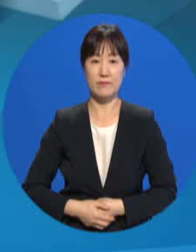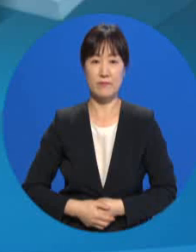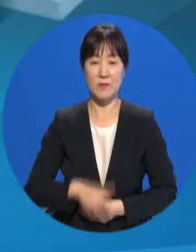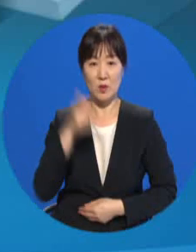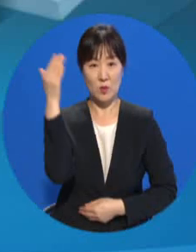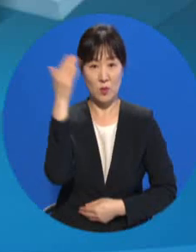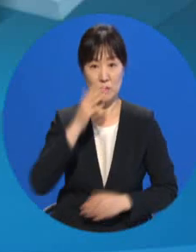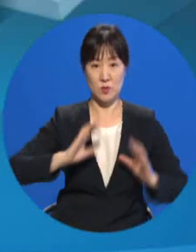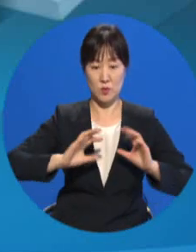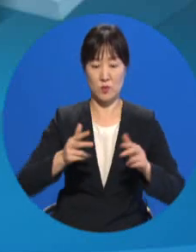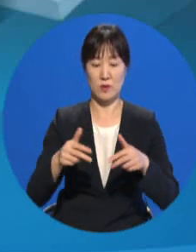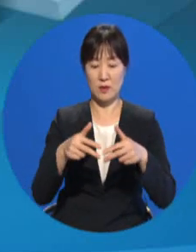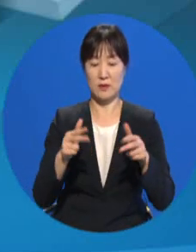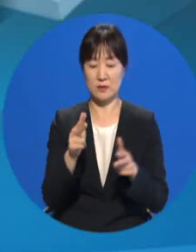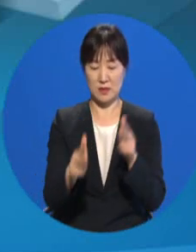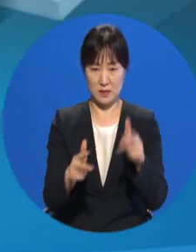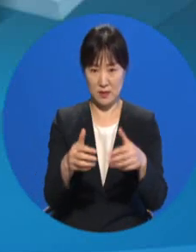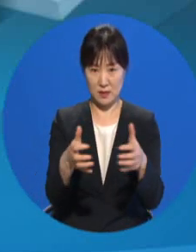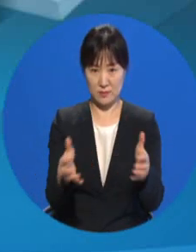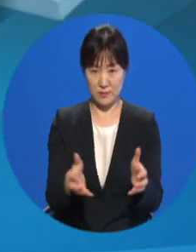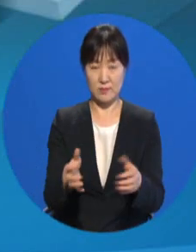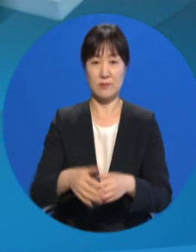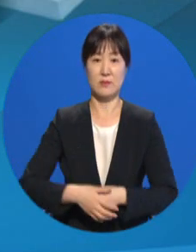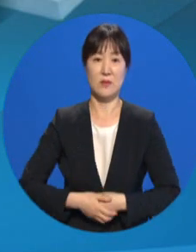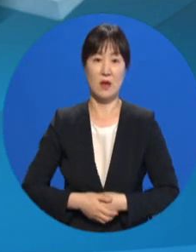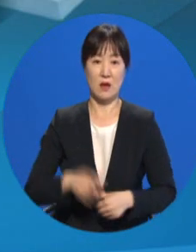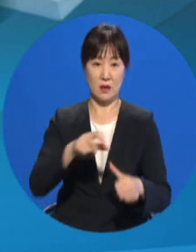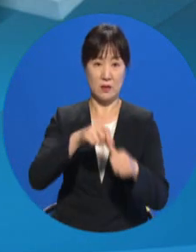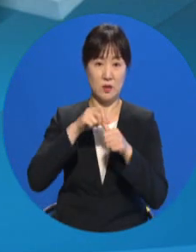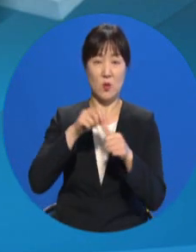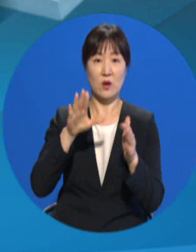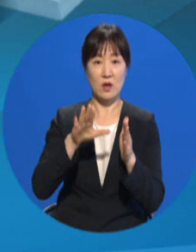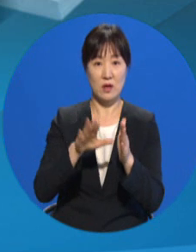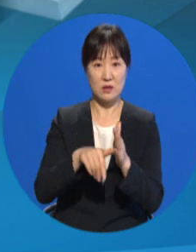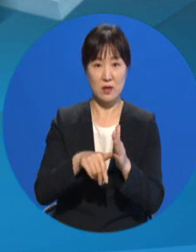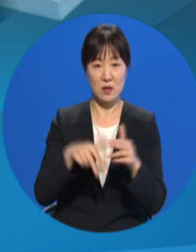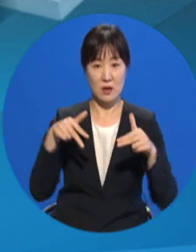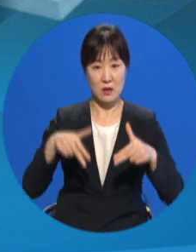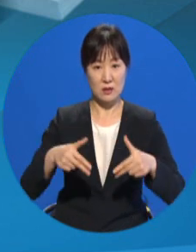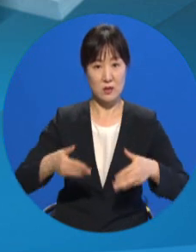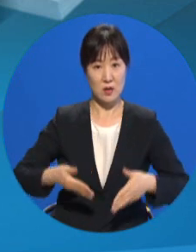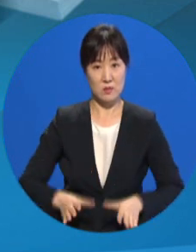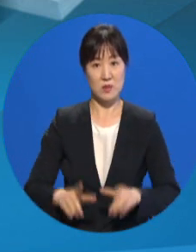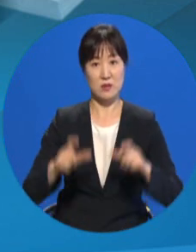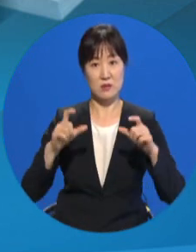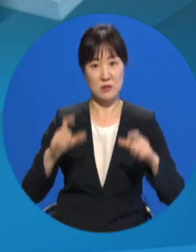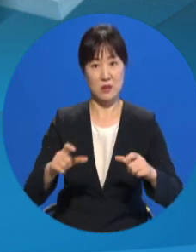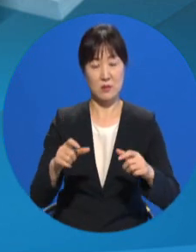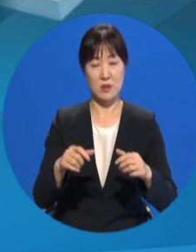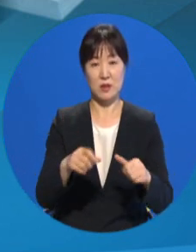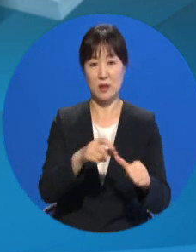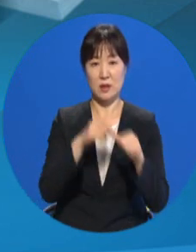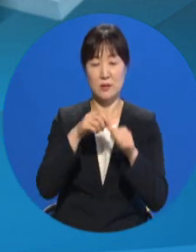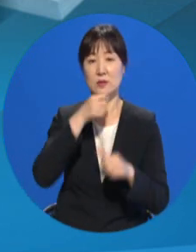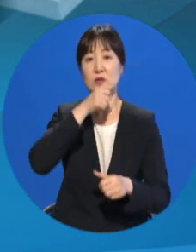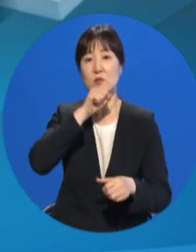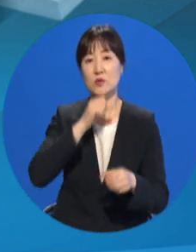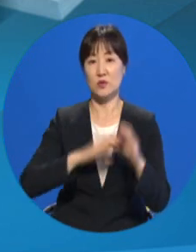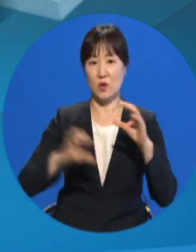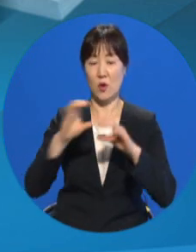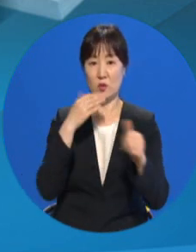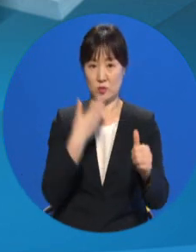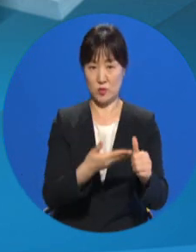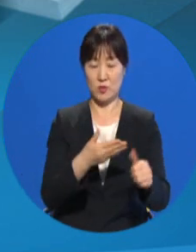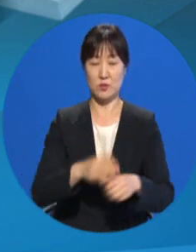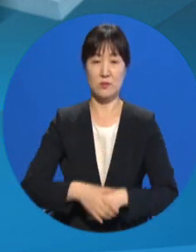네, 여수 국가산단의 경우에 일부 기업들이 채용 전형 과정에서 지역민에게는 가점을 주는 제도를 채택하고 있는데요.